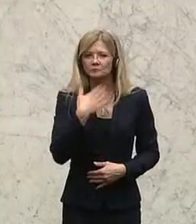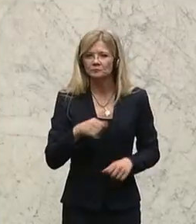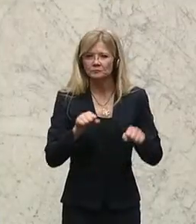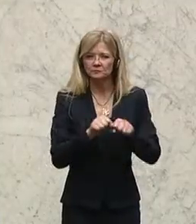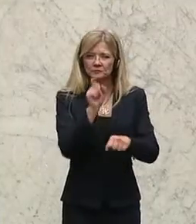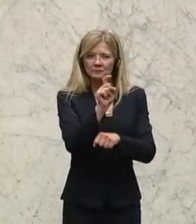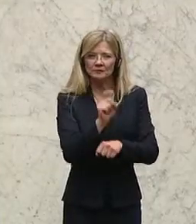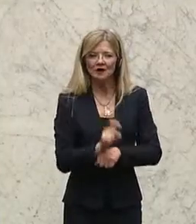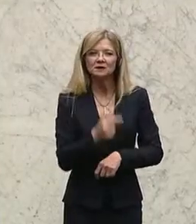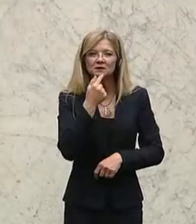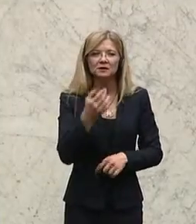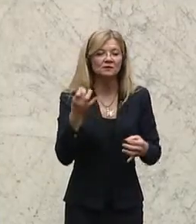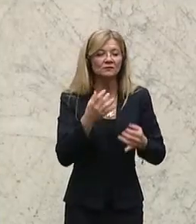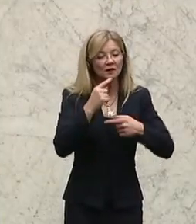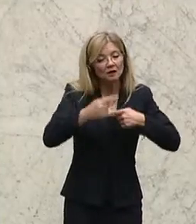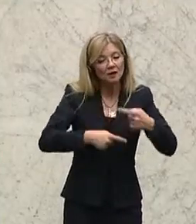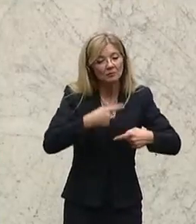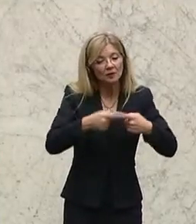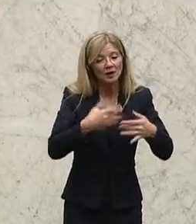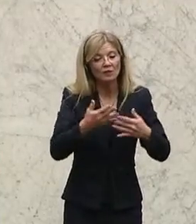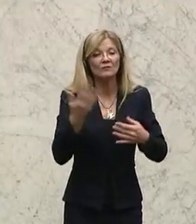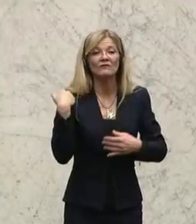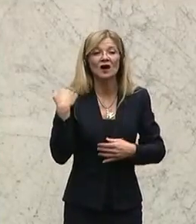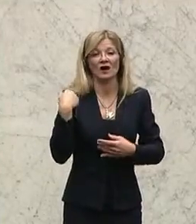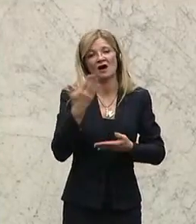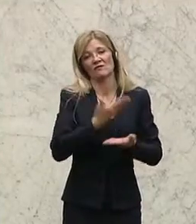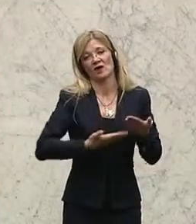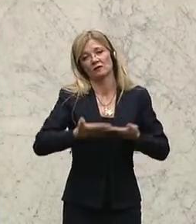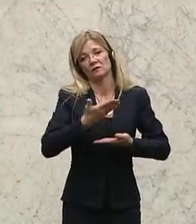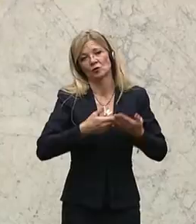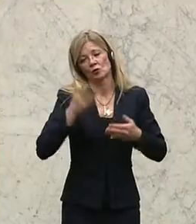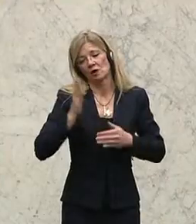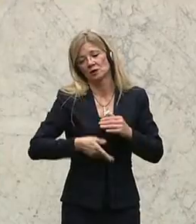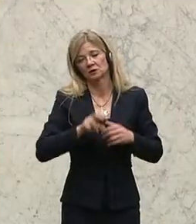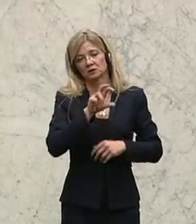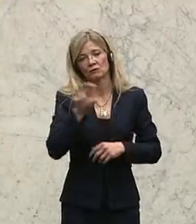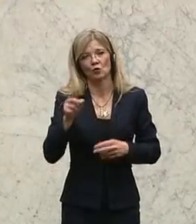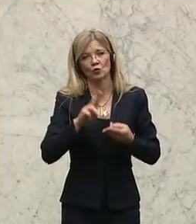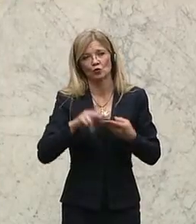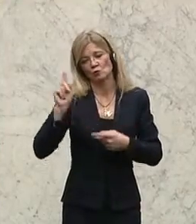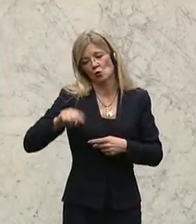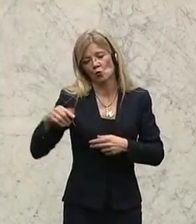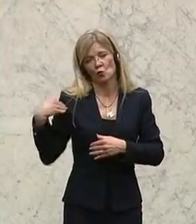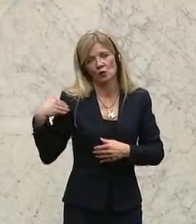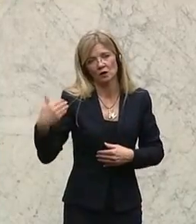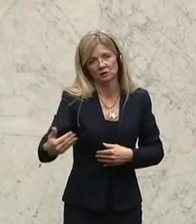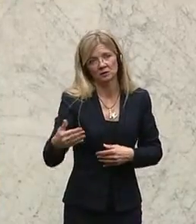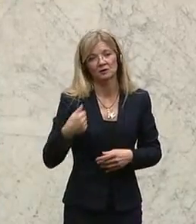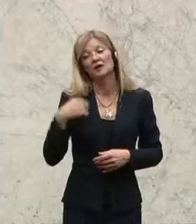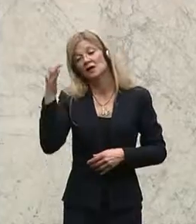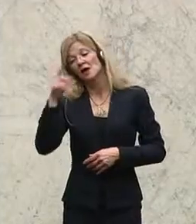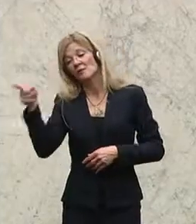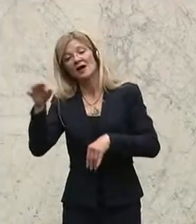den Vorgangsweisen, wie die Verhandlungen geführt worden sind in den letzten Wochen und Monaten. Ich glaube, dass die Ärztekammer mit ihrer Kritik und mit dem